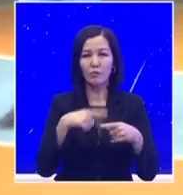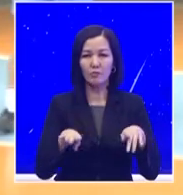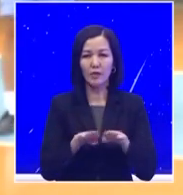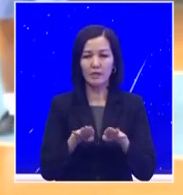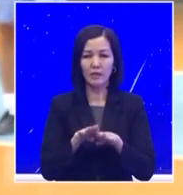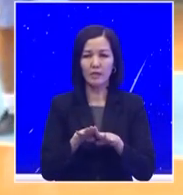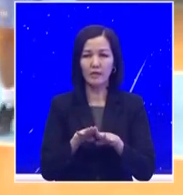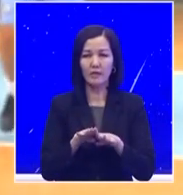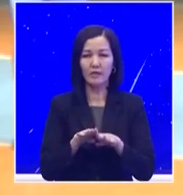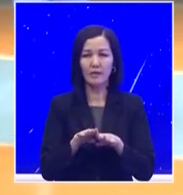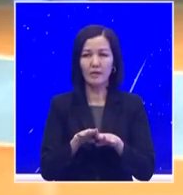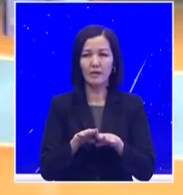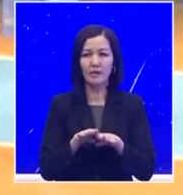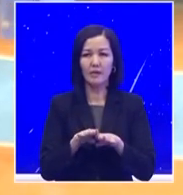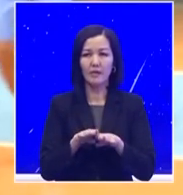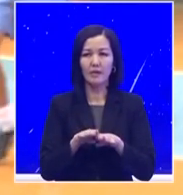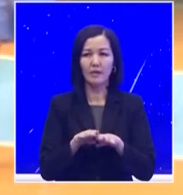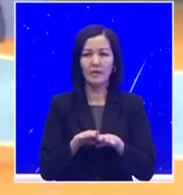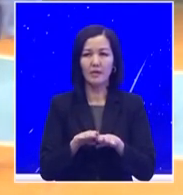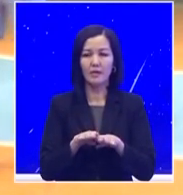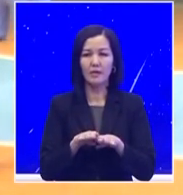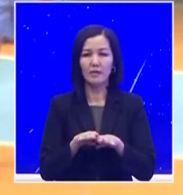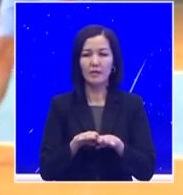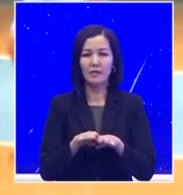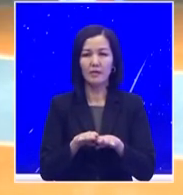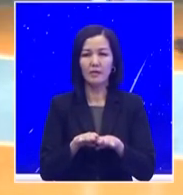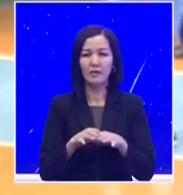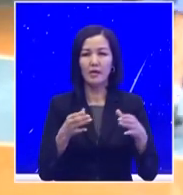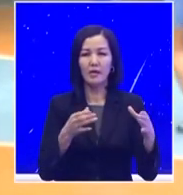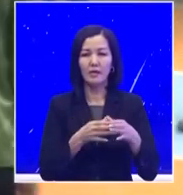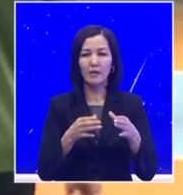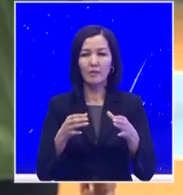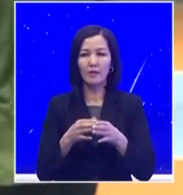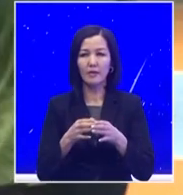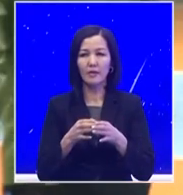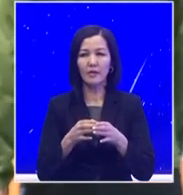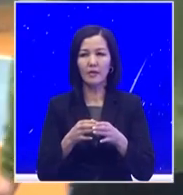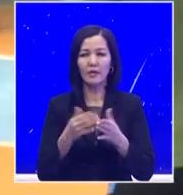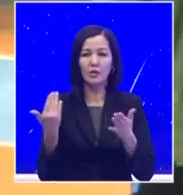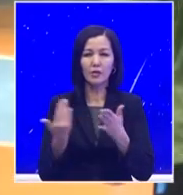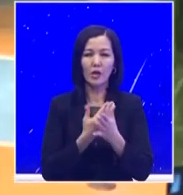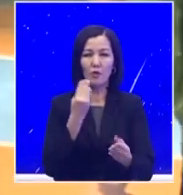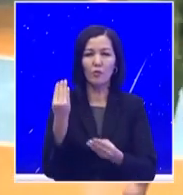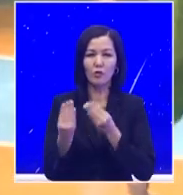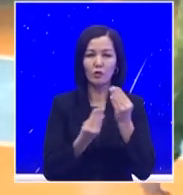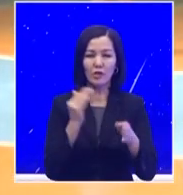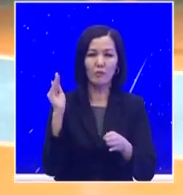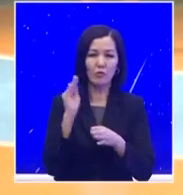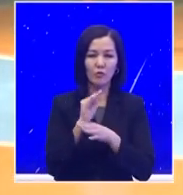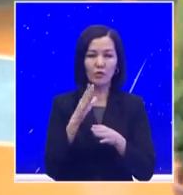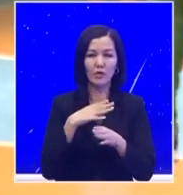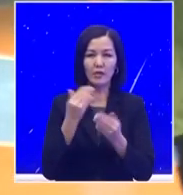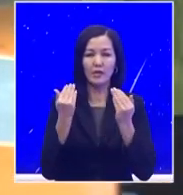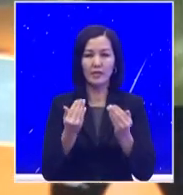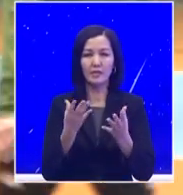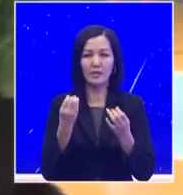жерде ортасында трансферлер өтті, яғни командалардың арасында жаңа ойыншылармен толықтырылып, қазір